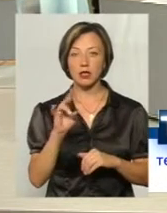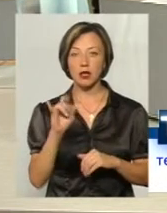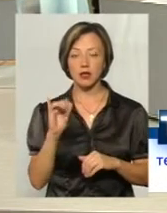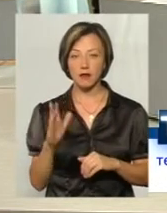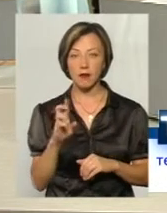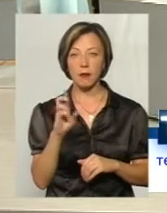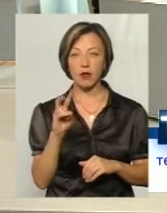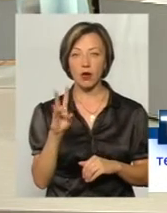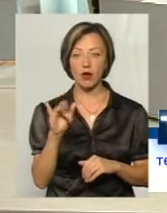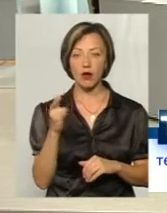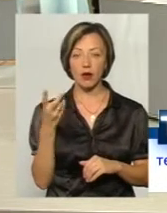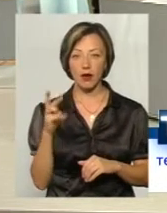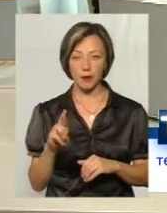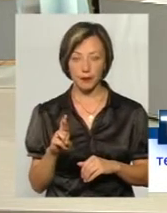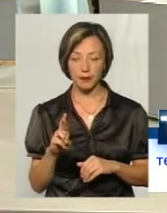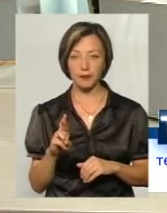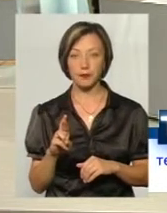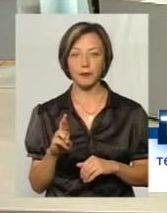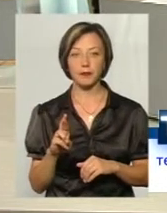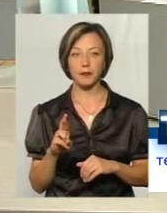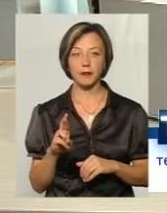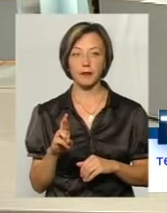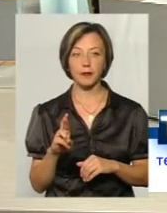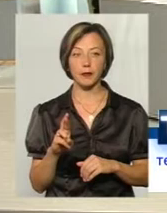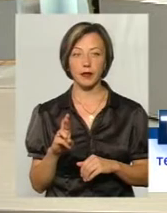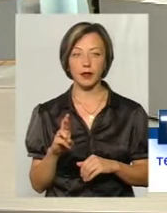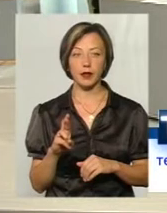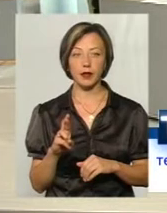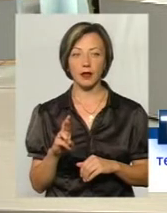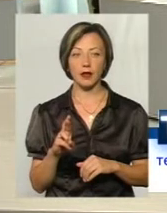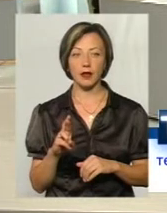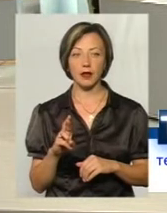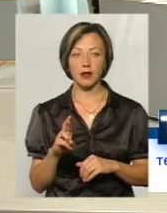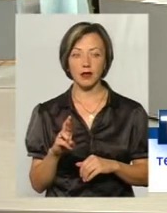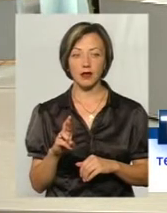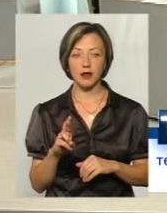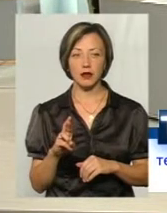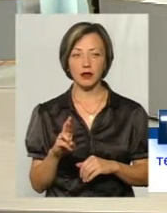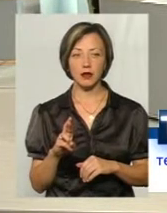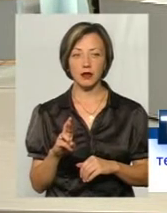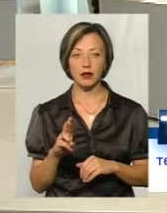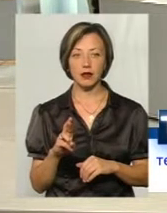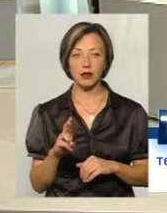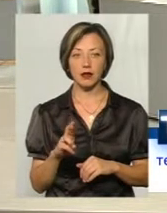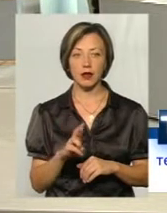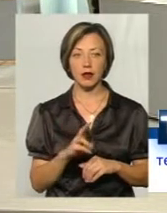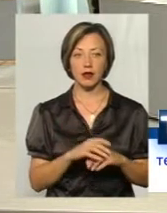Вітівці. Білогір'я, значить, від кілометра 27 плюс 100 до кілометра 28